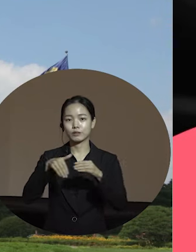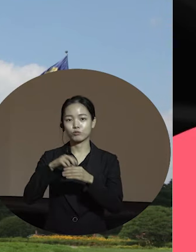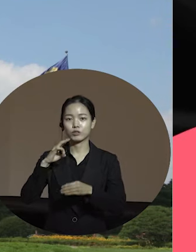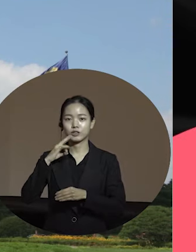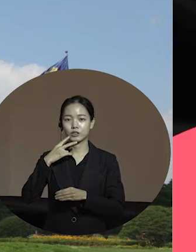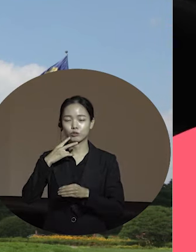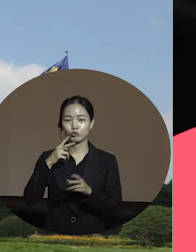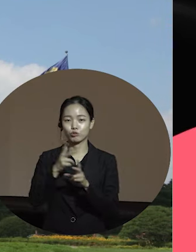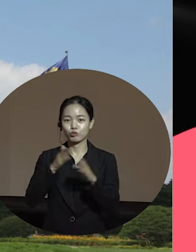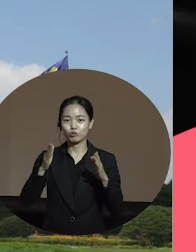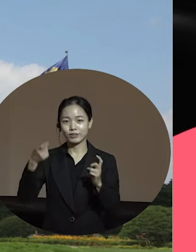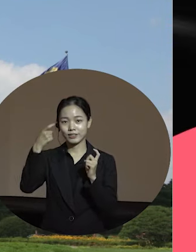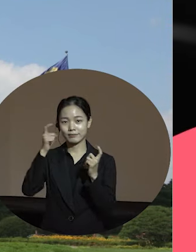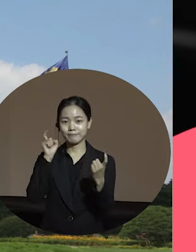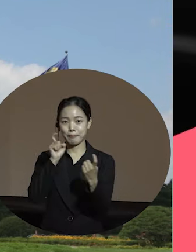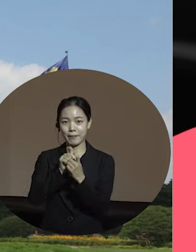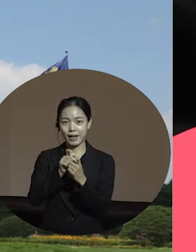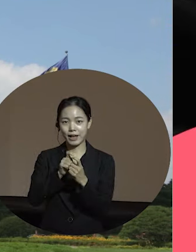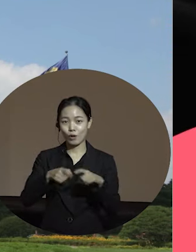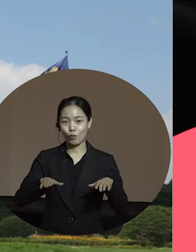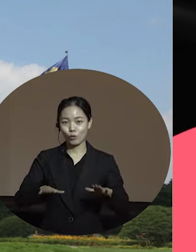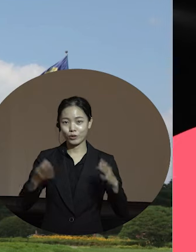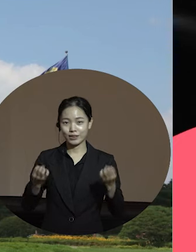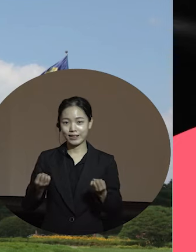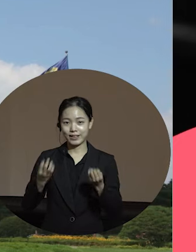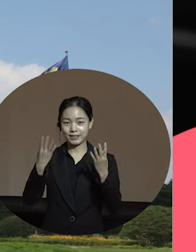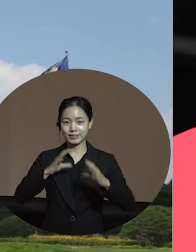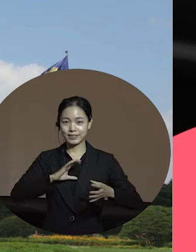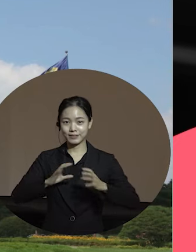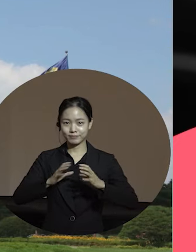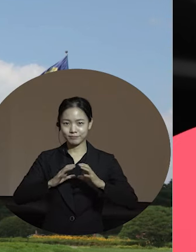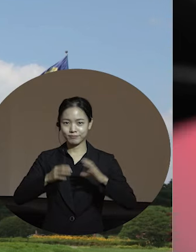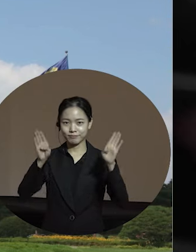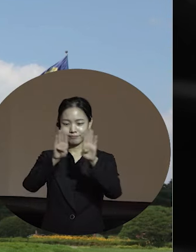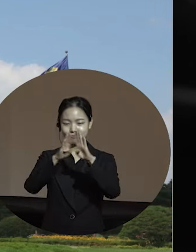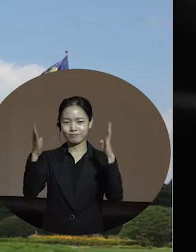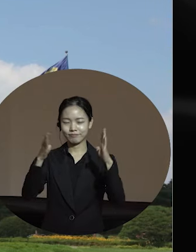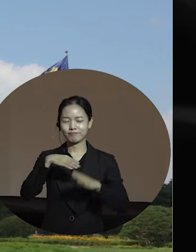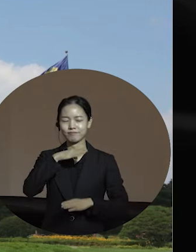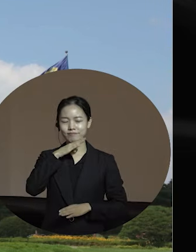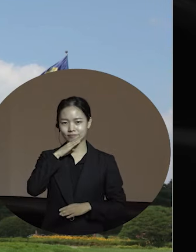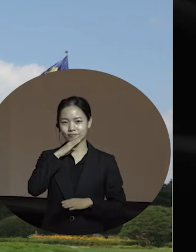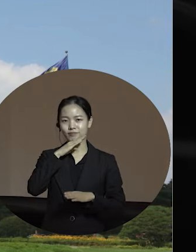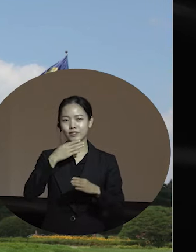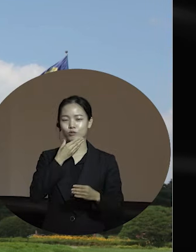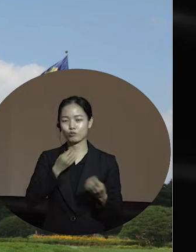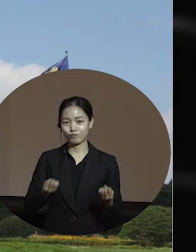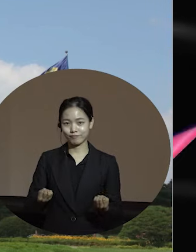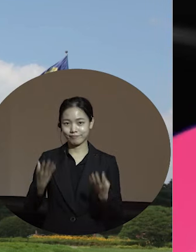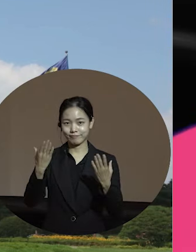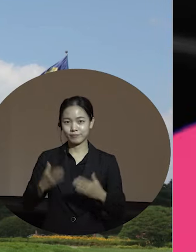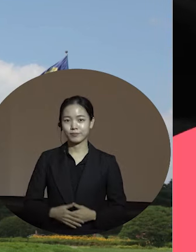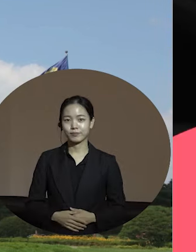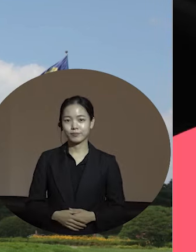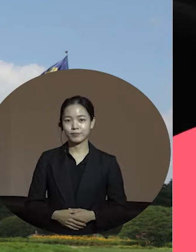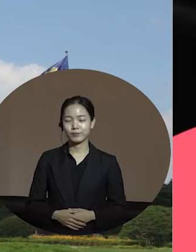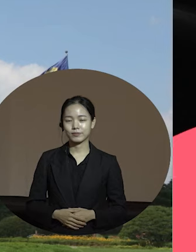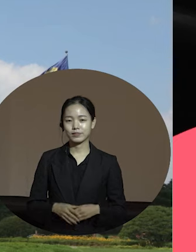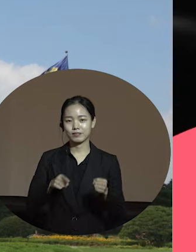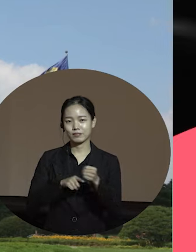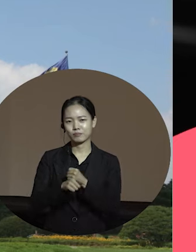세계문화예술교육주간을 기념해서 진행되는 문화예술교육 국제포럼 개최를 진심으로 축하드립니다. 뜻깊은